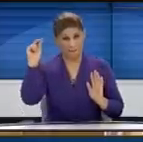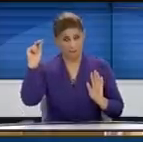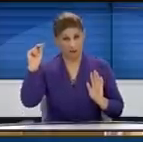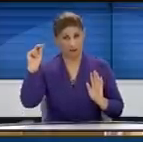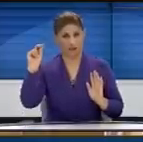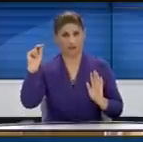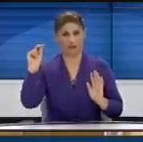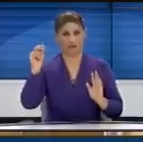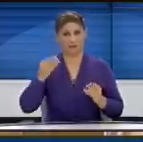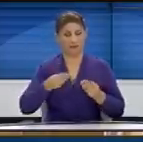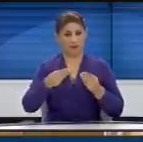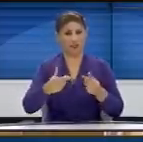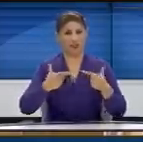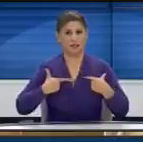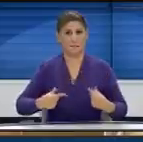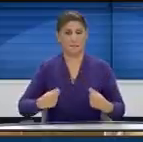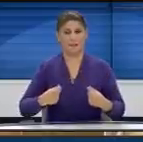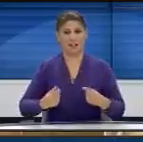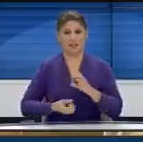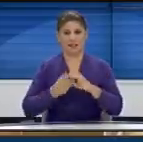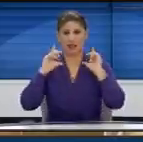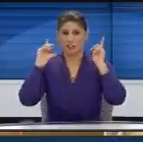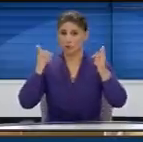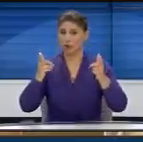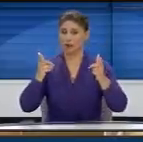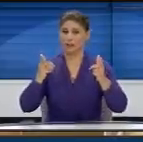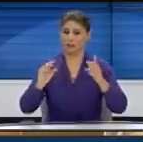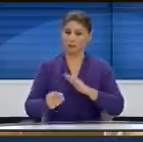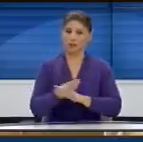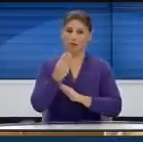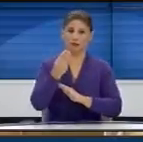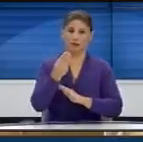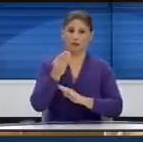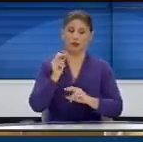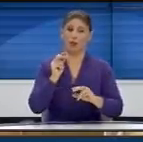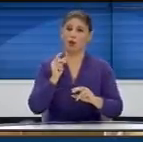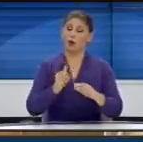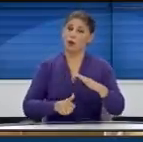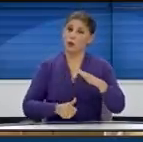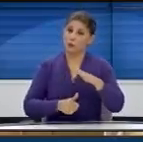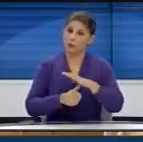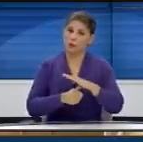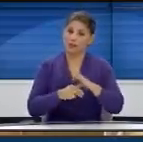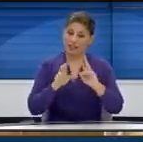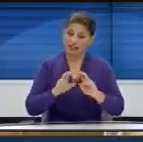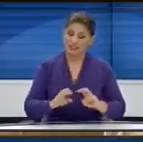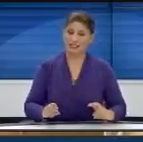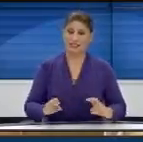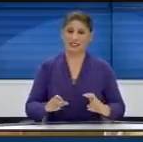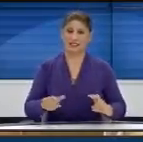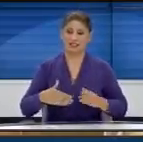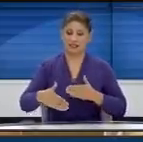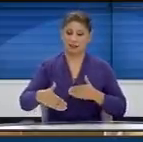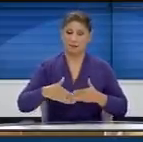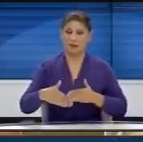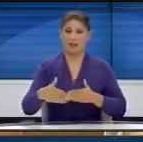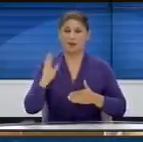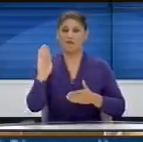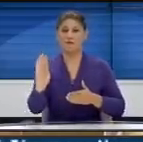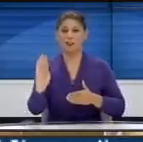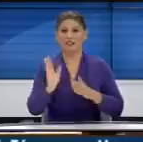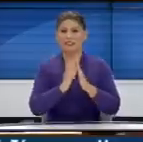δώσατε στα μέλη της Νέας Δημοκρατίας για να γίνετε πρόεδρος και αυτό ήταν να κάνετε εξεταστική για την περίοδο Βαρουφάκη και δεν την κάνετε.